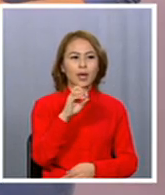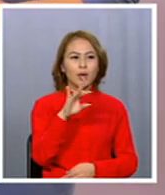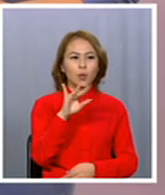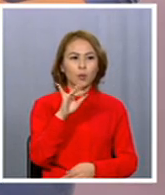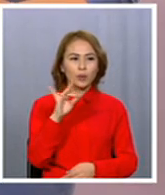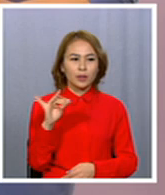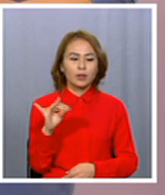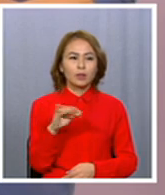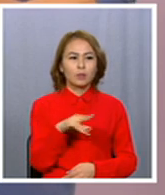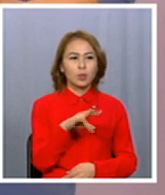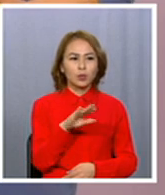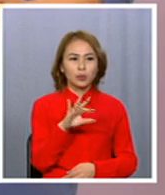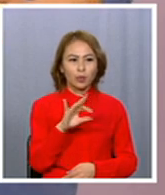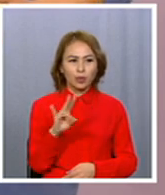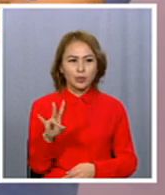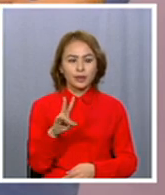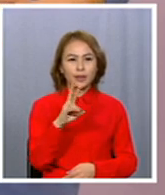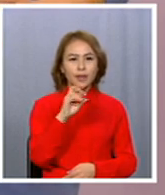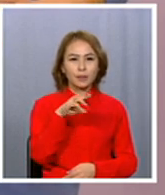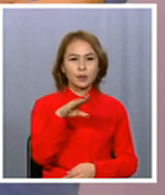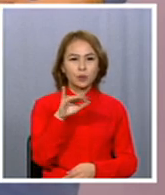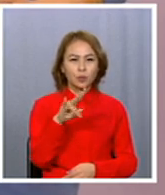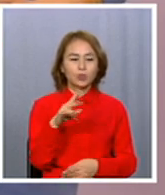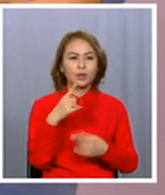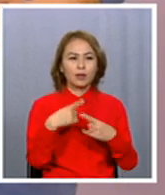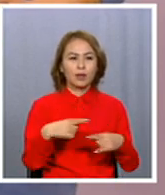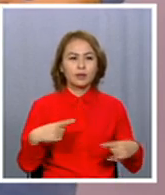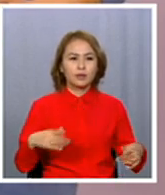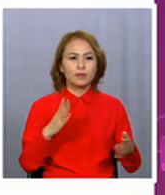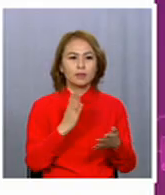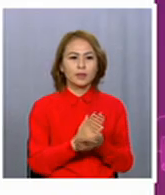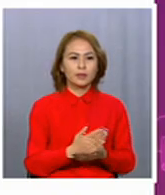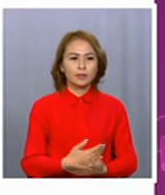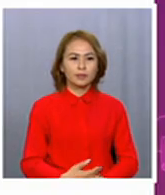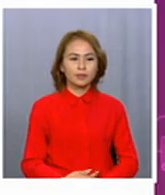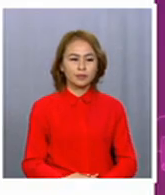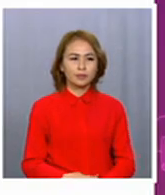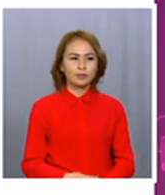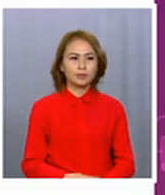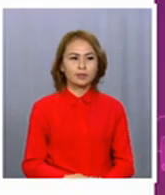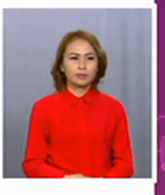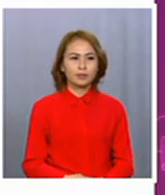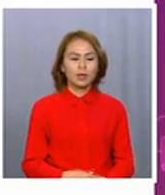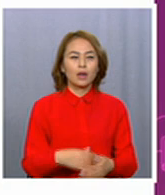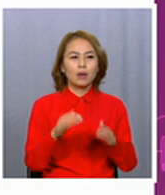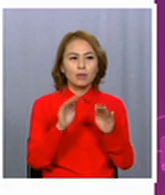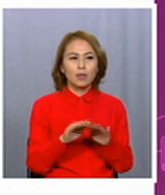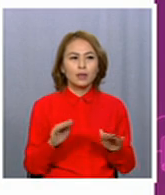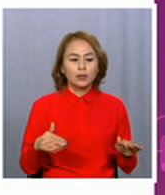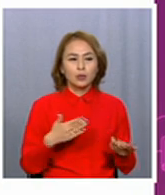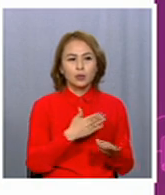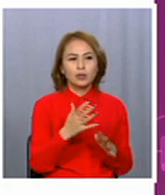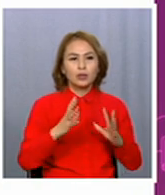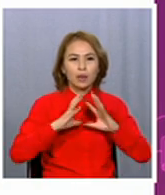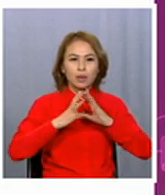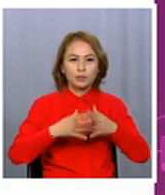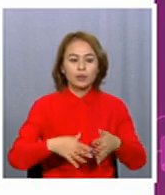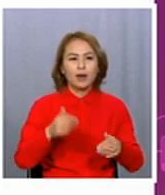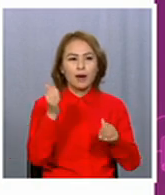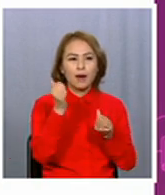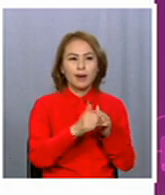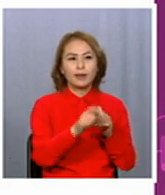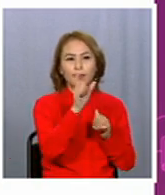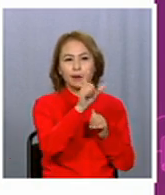Меркурий, Плутон, Нептун деген ғаламшарлар айтылған екен. Балалар, бұл ғаламшарлардың әр